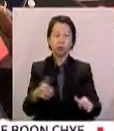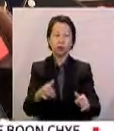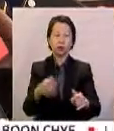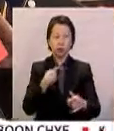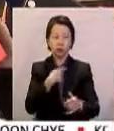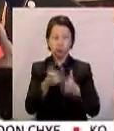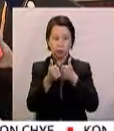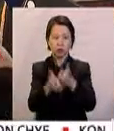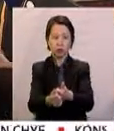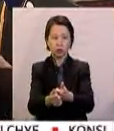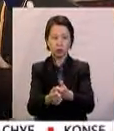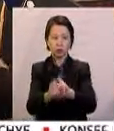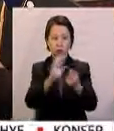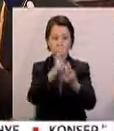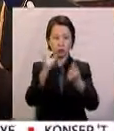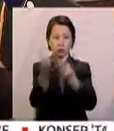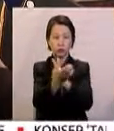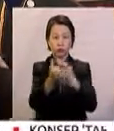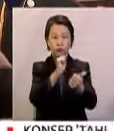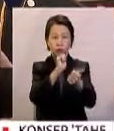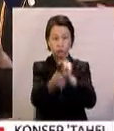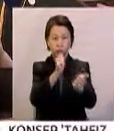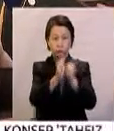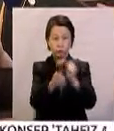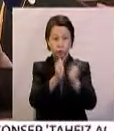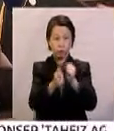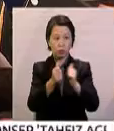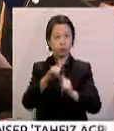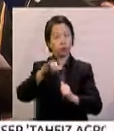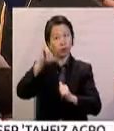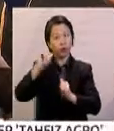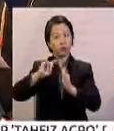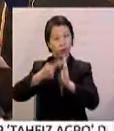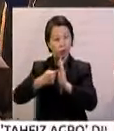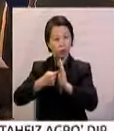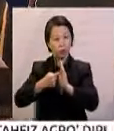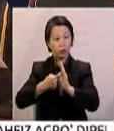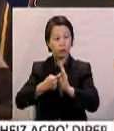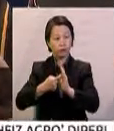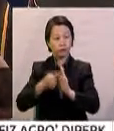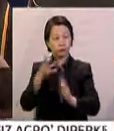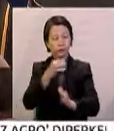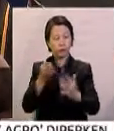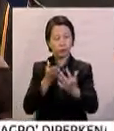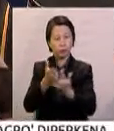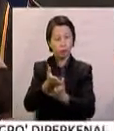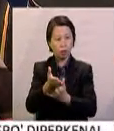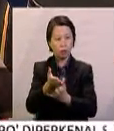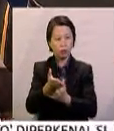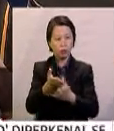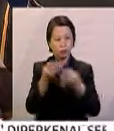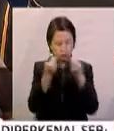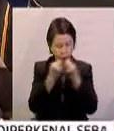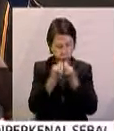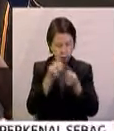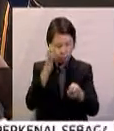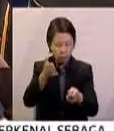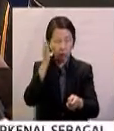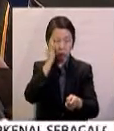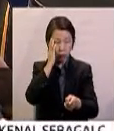akan ikut kepada indeks budaya sukan yang diterbitkan semalam oleh IRIS. Melalui indeks ini kita akan tahu